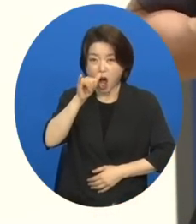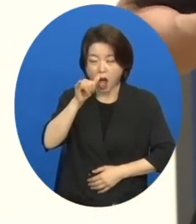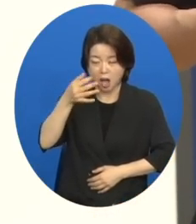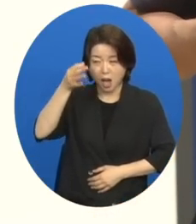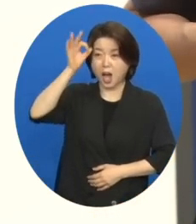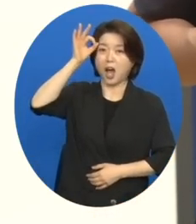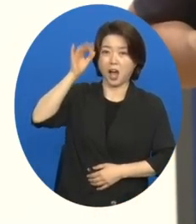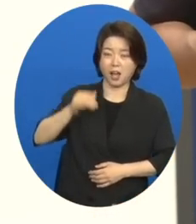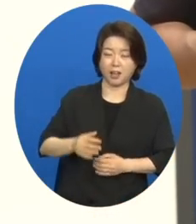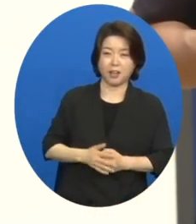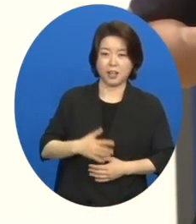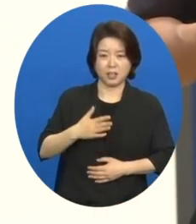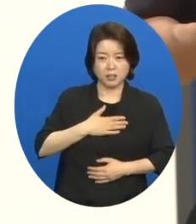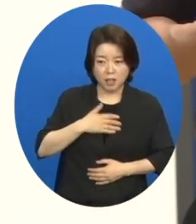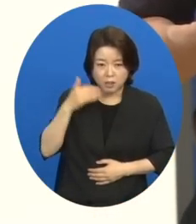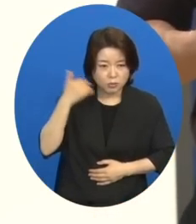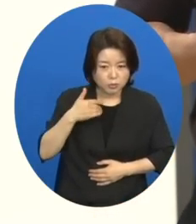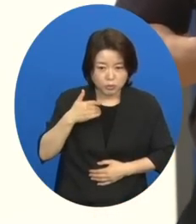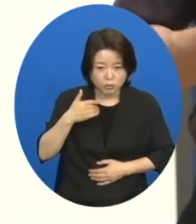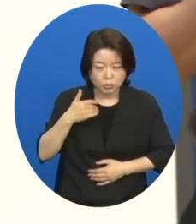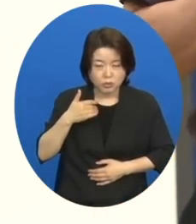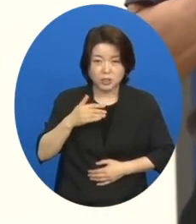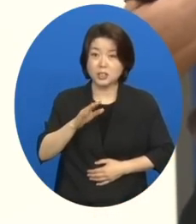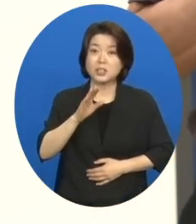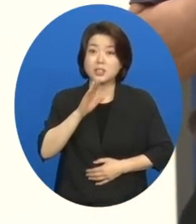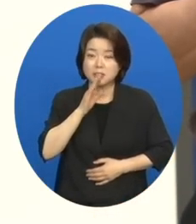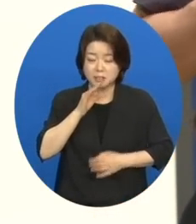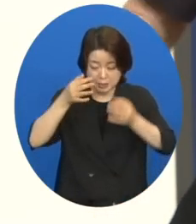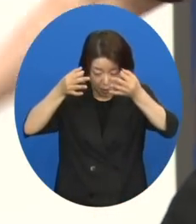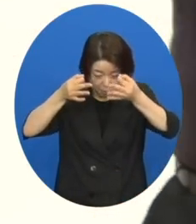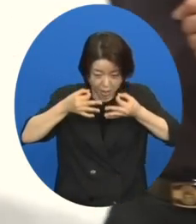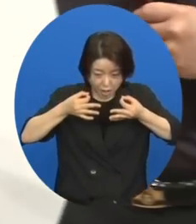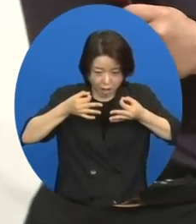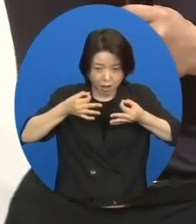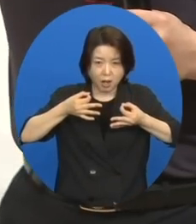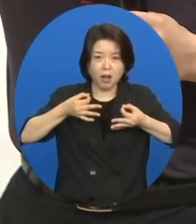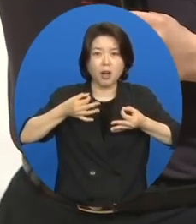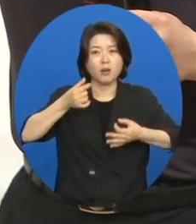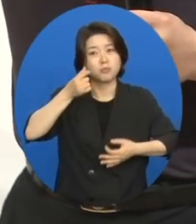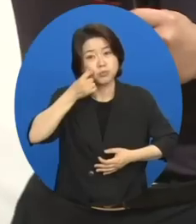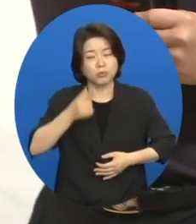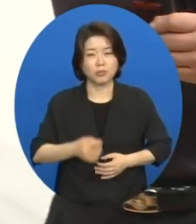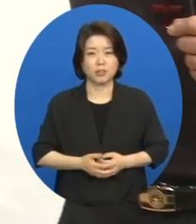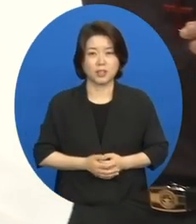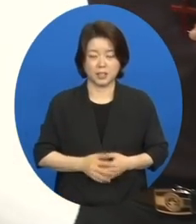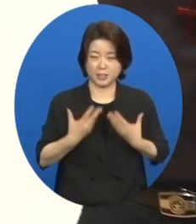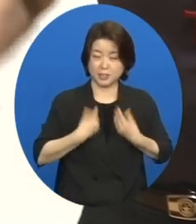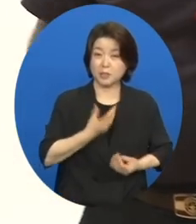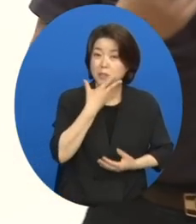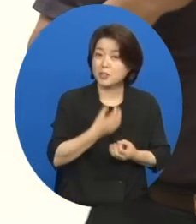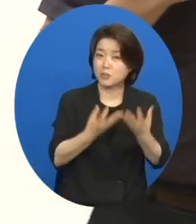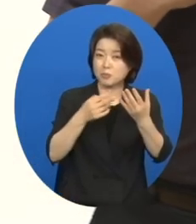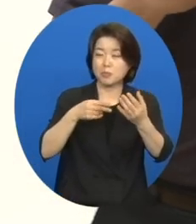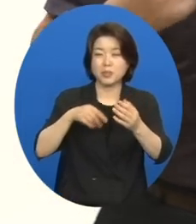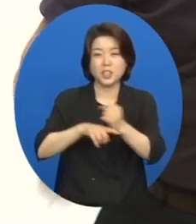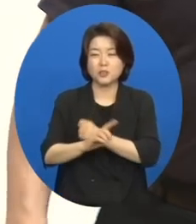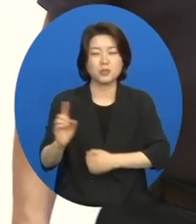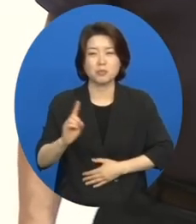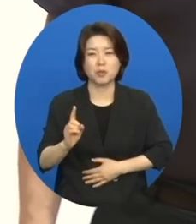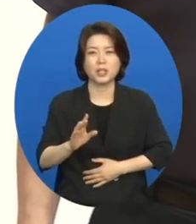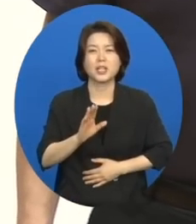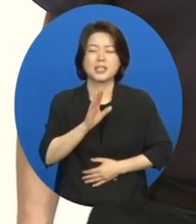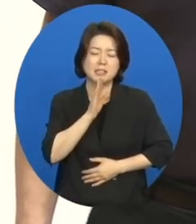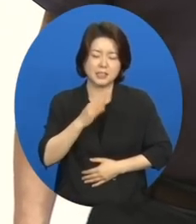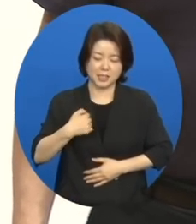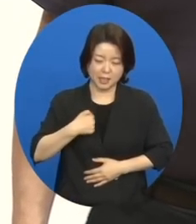깨닫고 내가 누구인지를 진짜 실체 나를 못 본 거예요. 절망이 축복인 건요 바로 나의 진짜 모습을